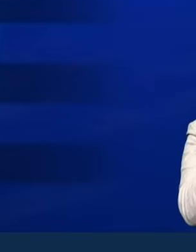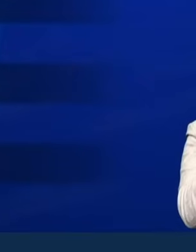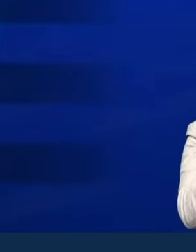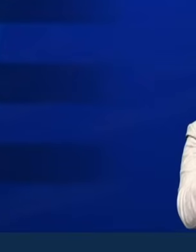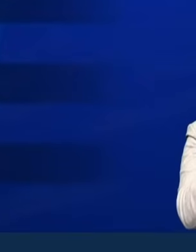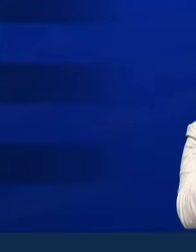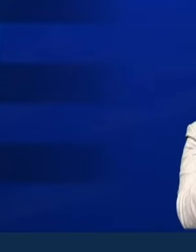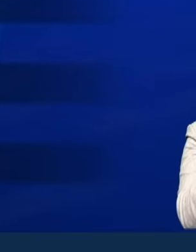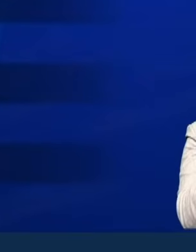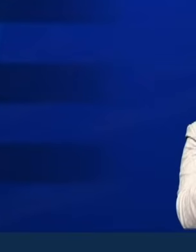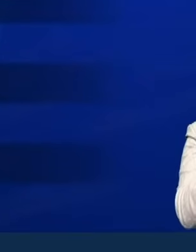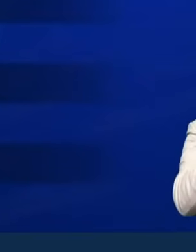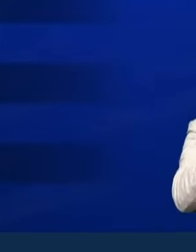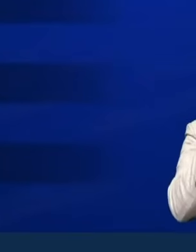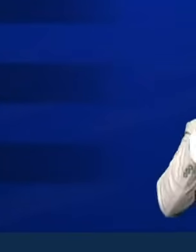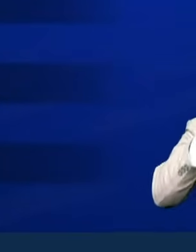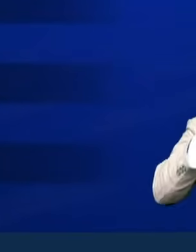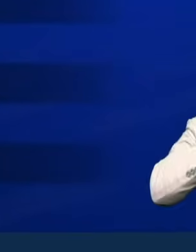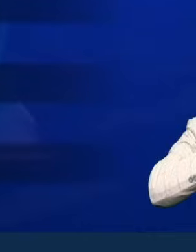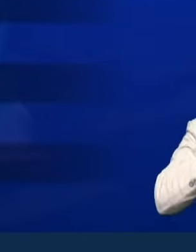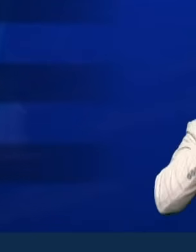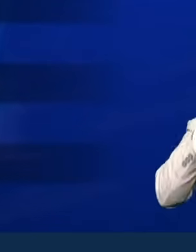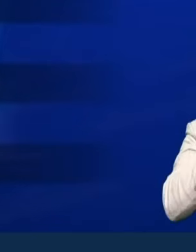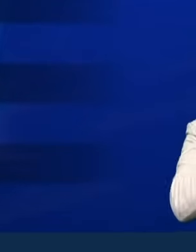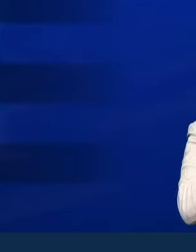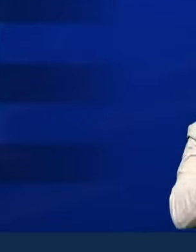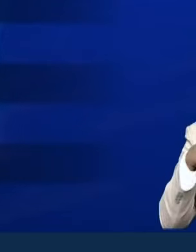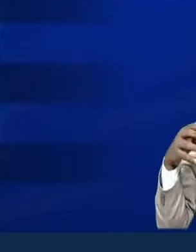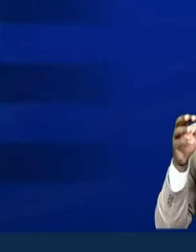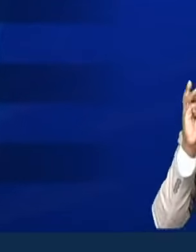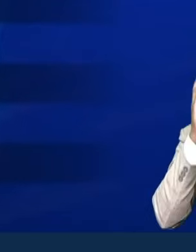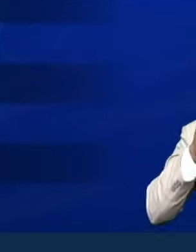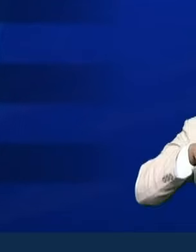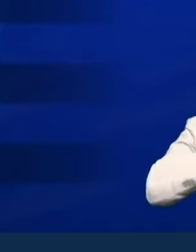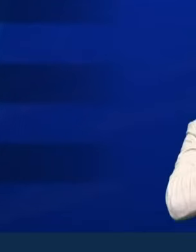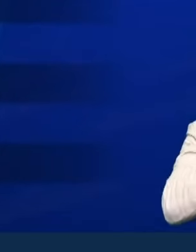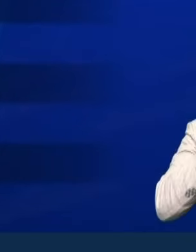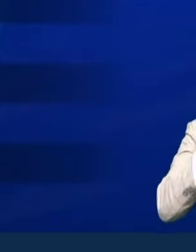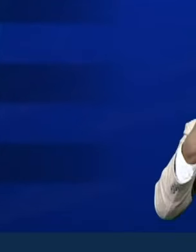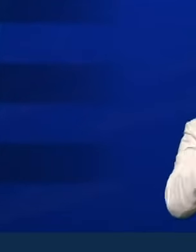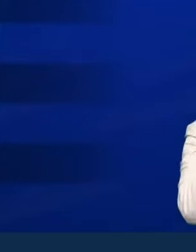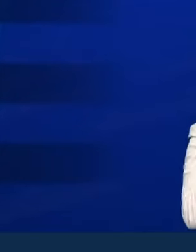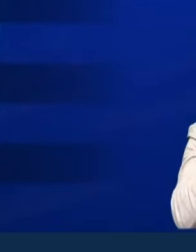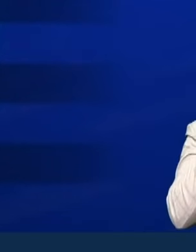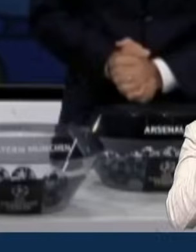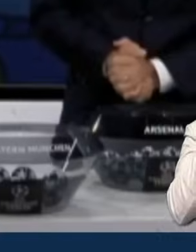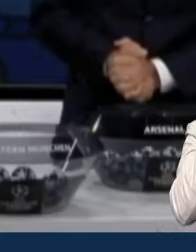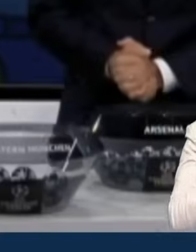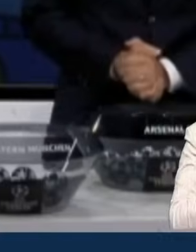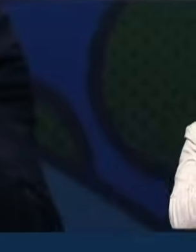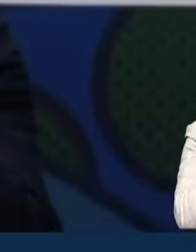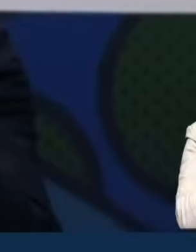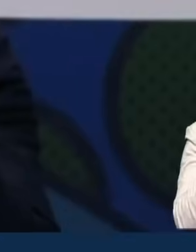munsi haberaga tombora yuko amakipe azahurira muri kimwe cya 16 cya